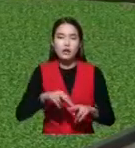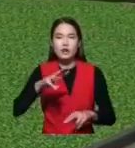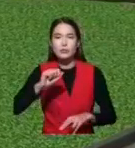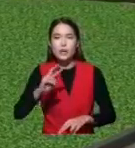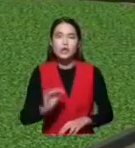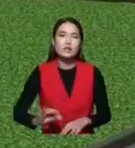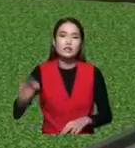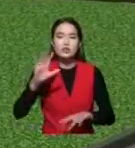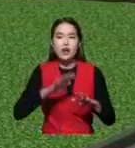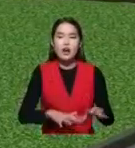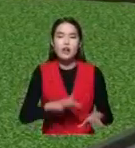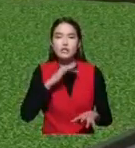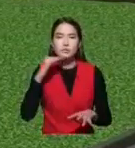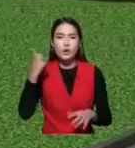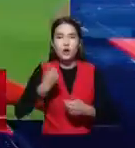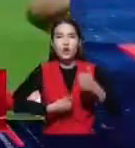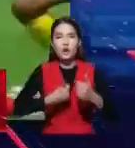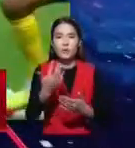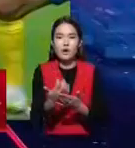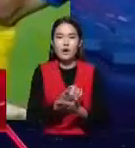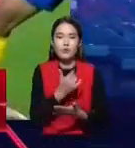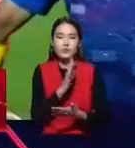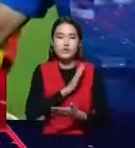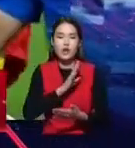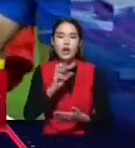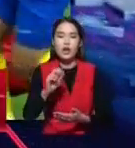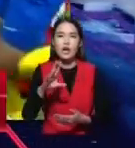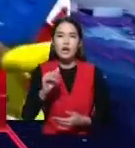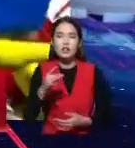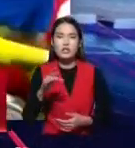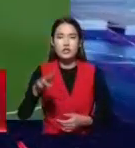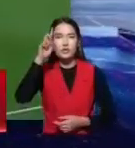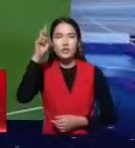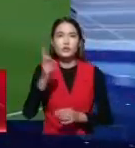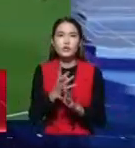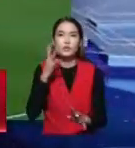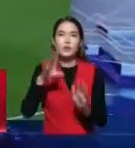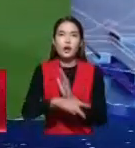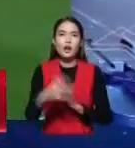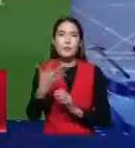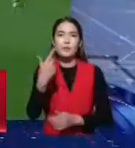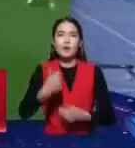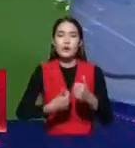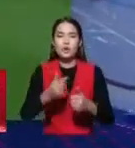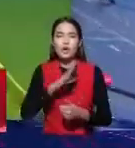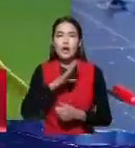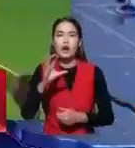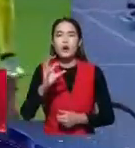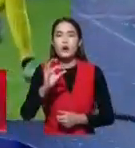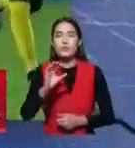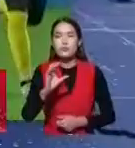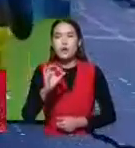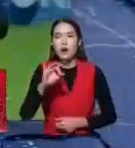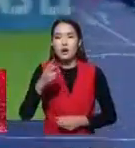тарихта тұңғыш рет ел чемпионы атанды. Азия Чемпиондар Лигасының топтық кезеңінің 5-ші турында Сауд Арабиясының Әл-Наср